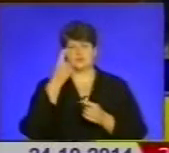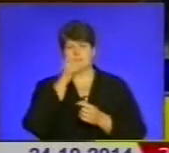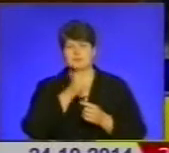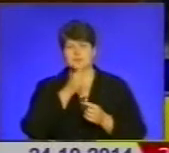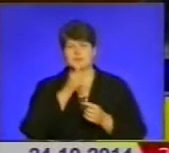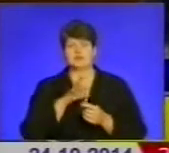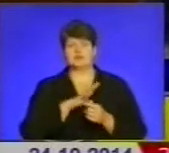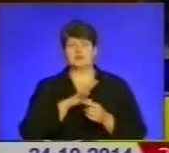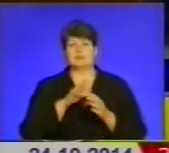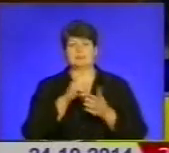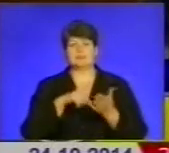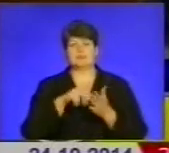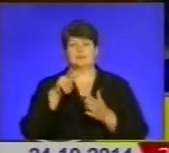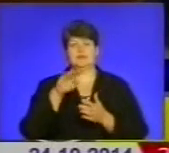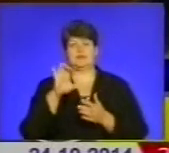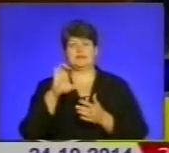знаходились в місті Лисичанського,